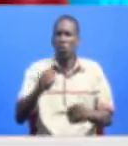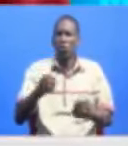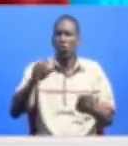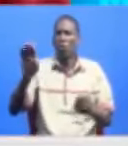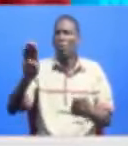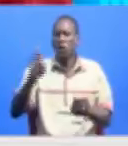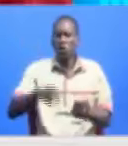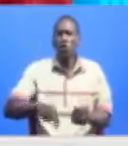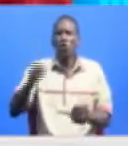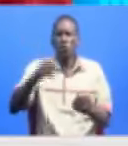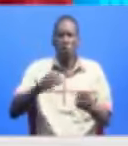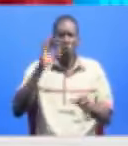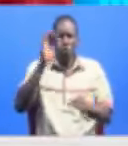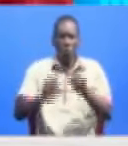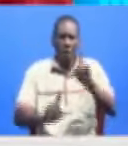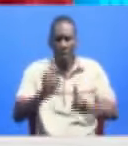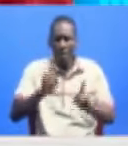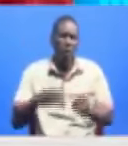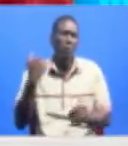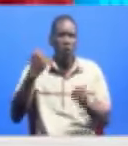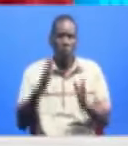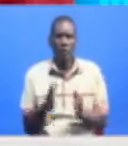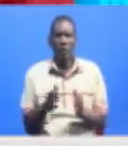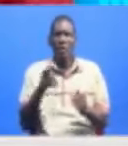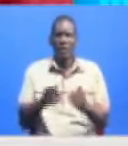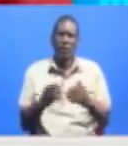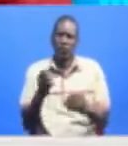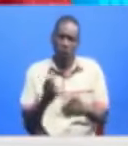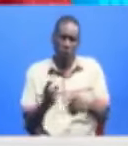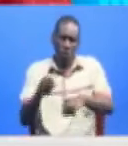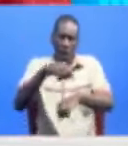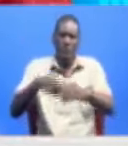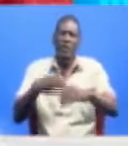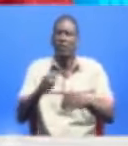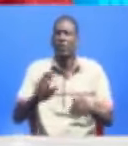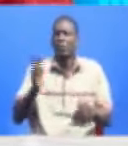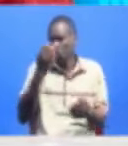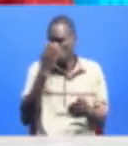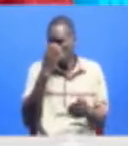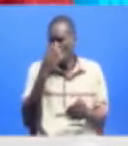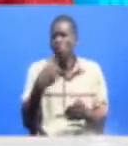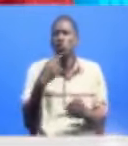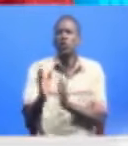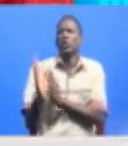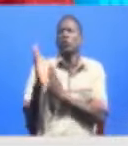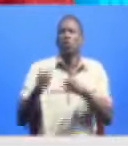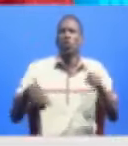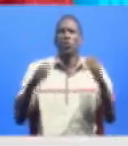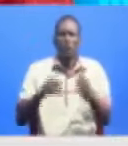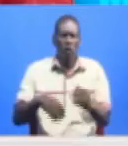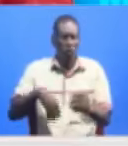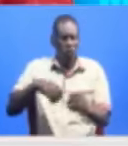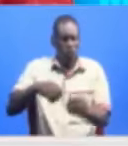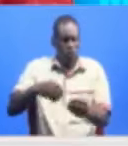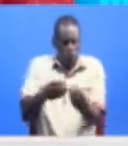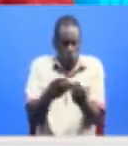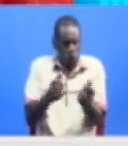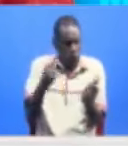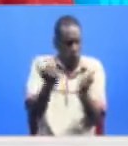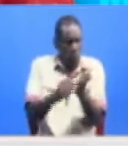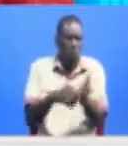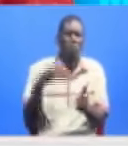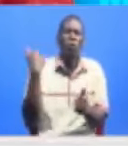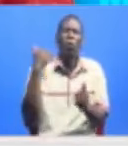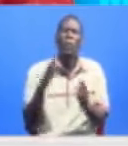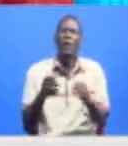mchana. Hili limetukia saa chache baada ya Rais William Ruto kuwataka wakuu usalama nchini kukabiliana na ongezeko la visa vya ujahili kaskazini